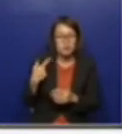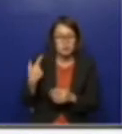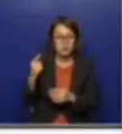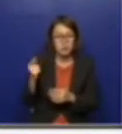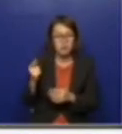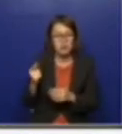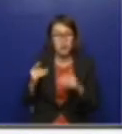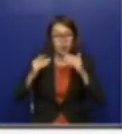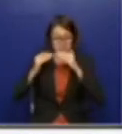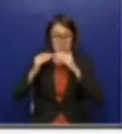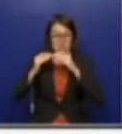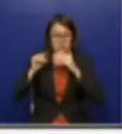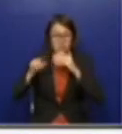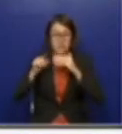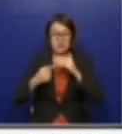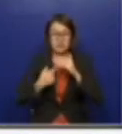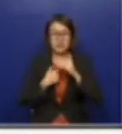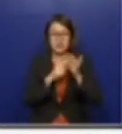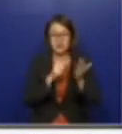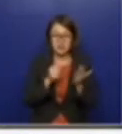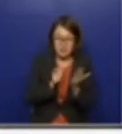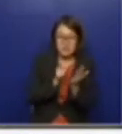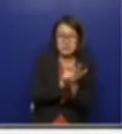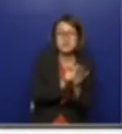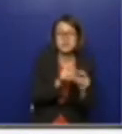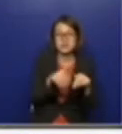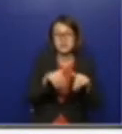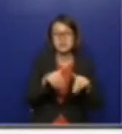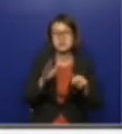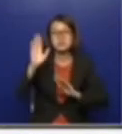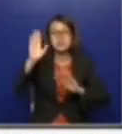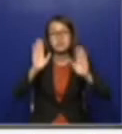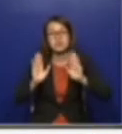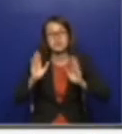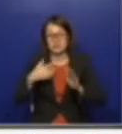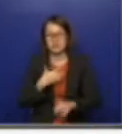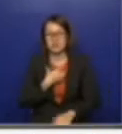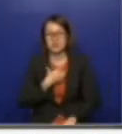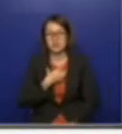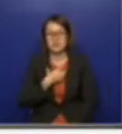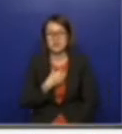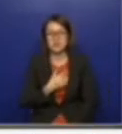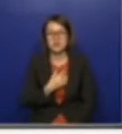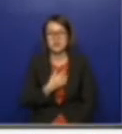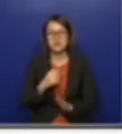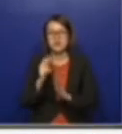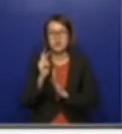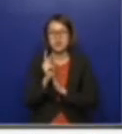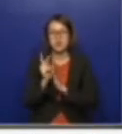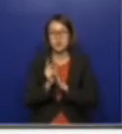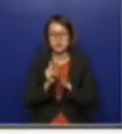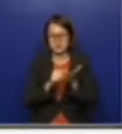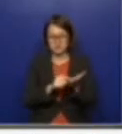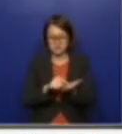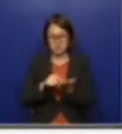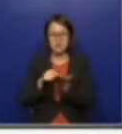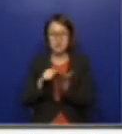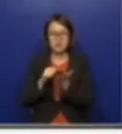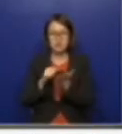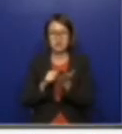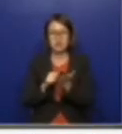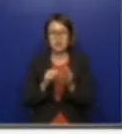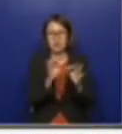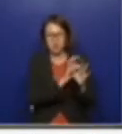ผู้มีสิทธิ์ที่จะมีส่วนร่วมกับประชาธิปไตยแบบทางตรงให้มากที่สุดกฎหมายที่เขาเสนอมาแล้วร่างที่เขาเสนอมาแล้วนี่เขียน